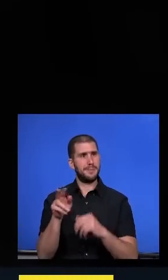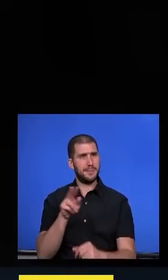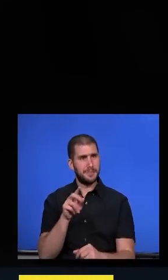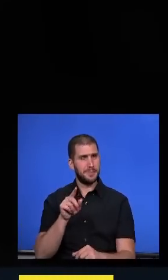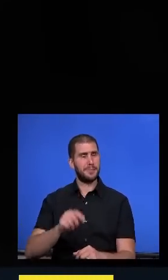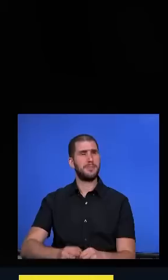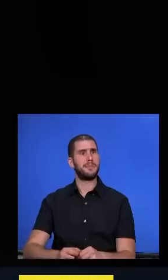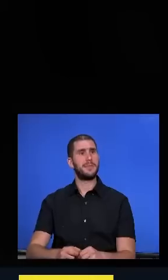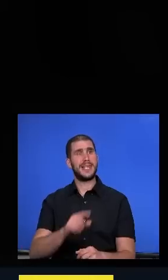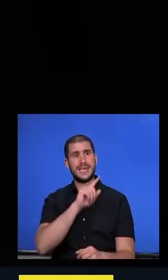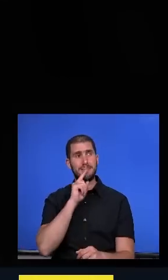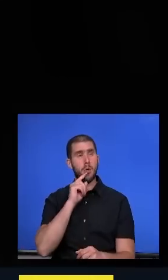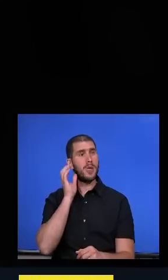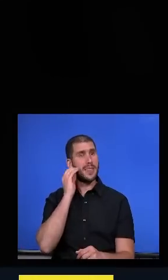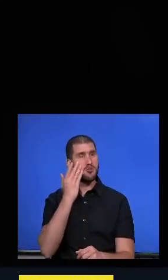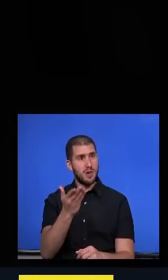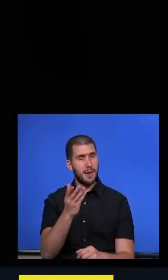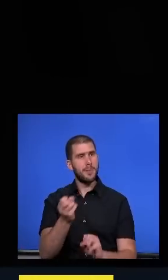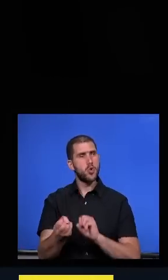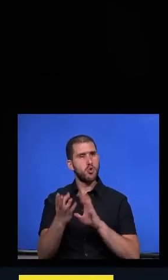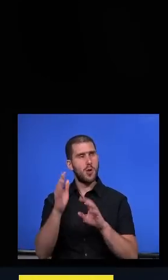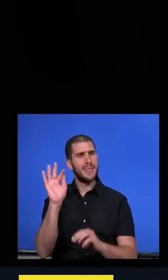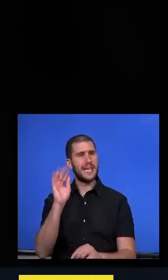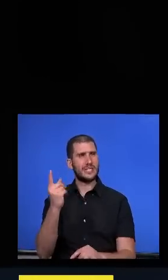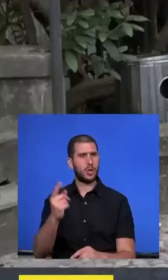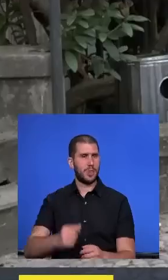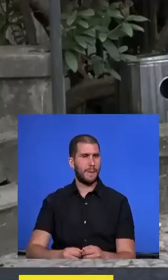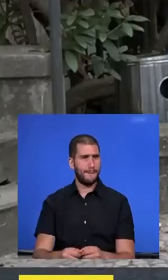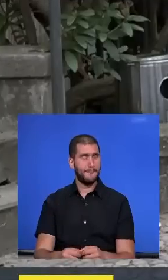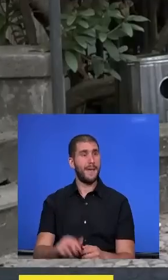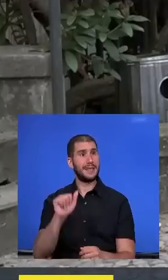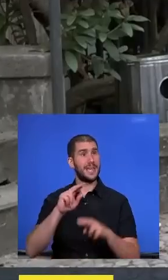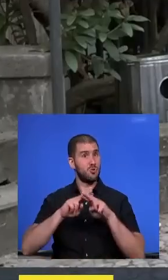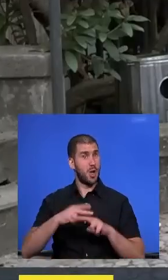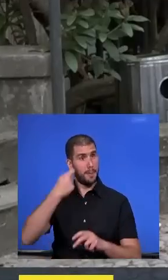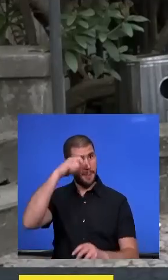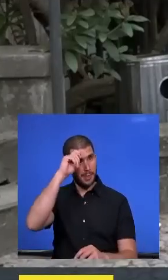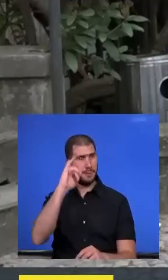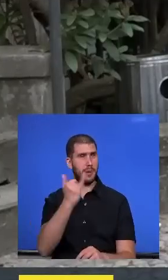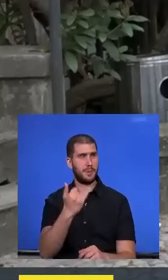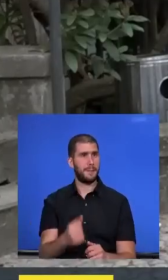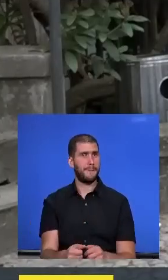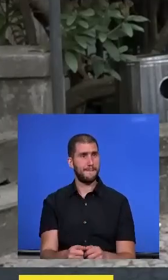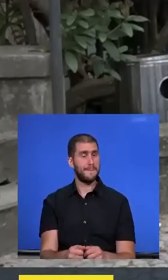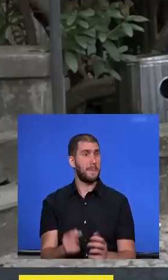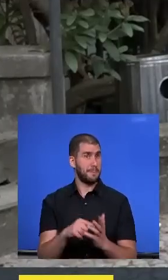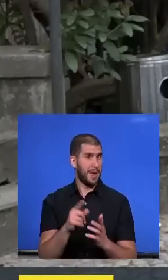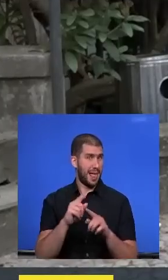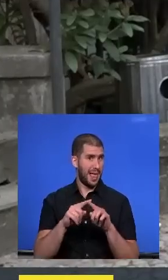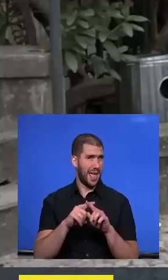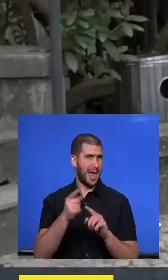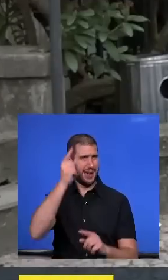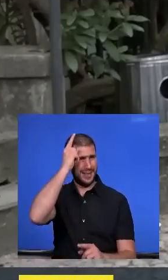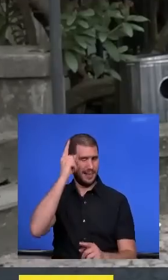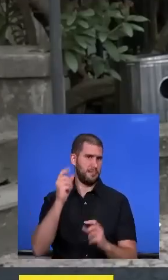שלהם, האימהות של הנשים שלהם, הם מגורשים לטרזנשטט. אלזה נשארת בברלין. כן. כי היא ארית, היא